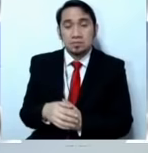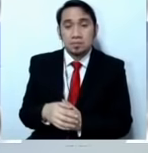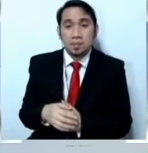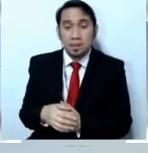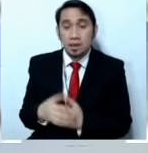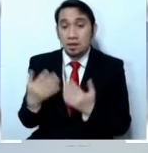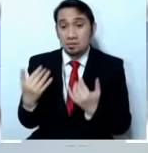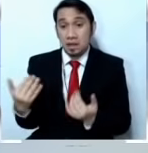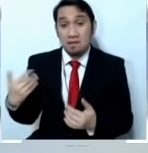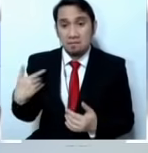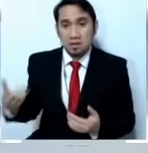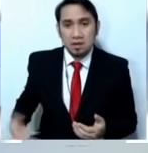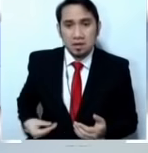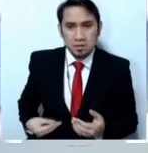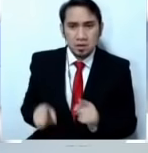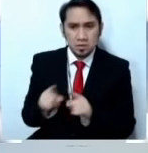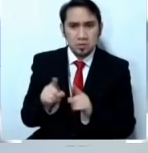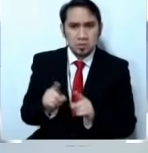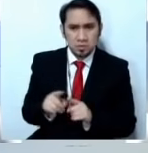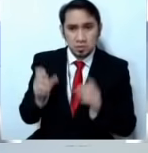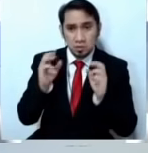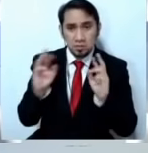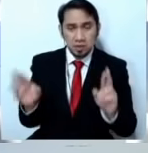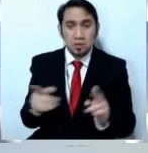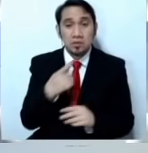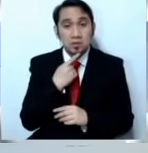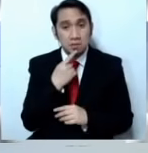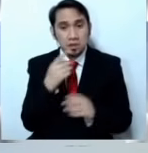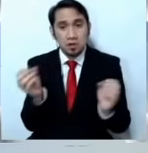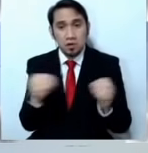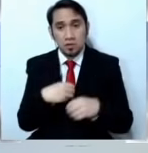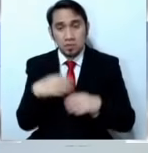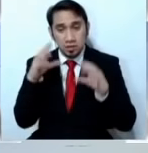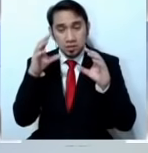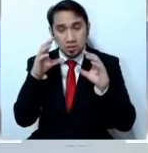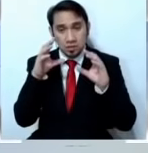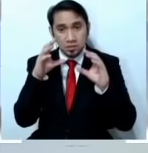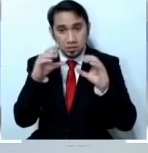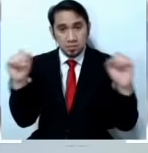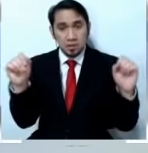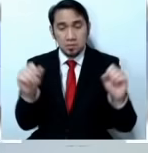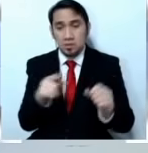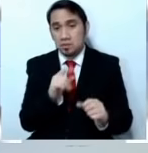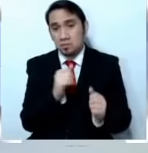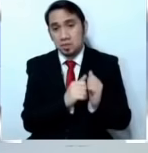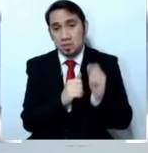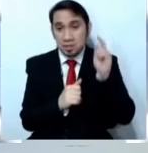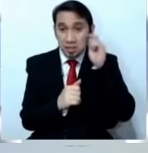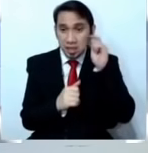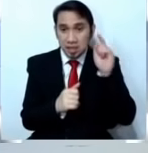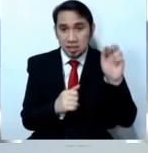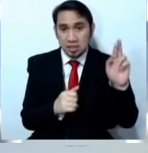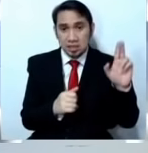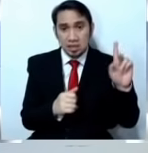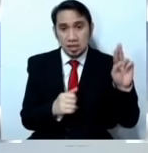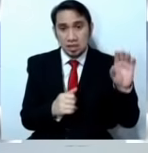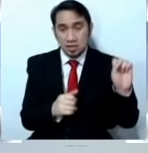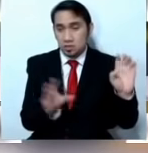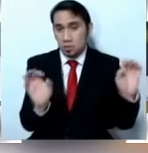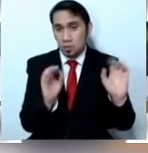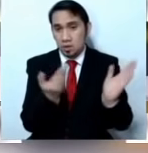nung mayor pa ito ng Davao. Sabi naman ng Malacanang, walang ebidensya si Trillanes. Saksi si Mab